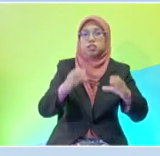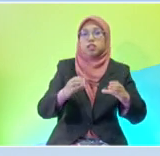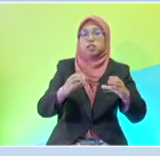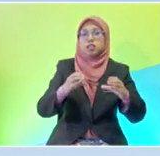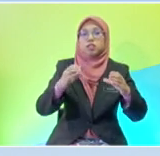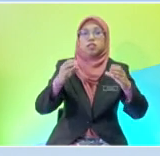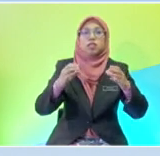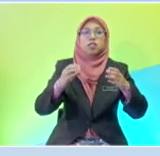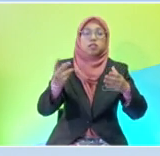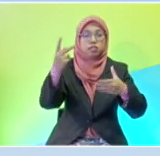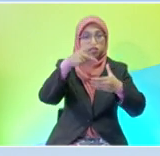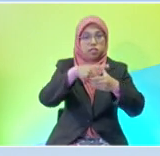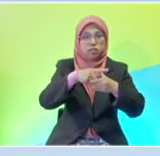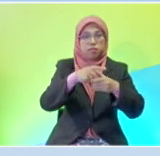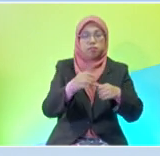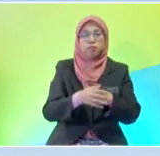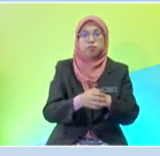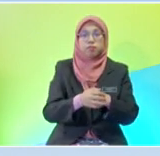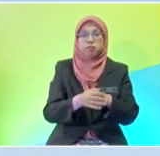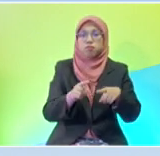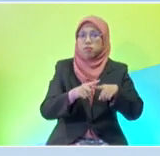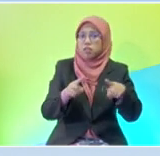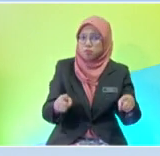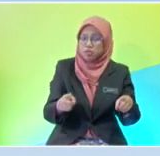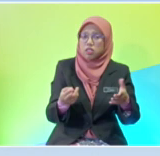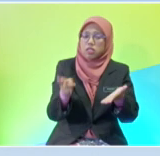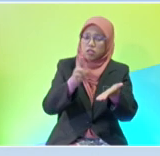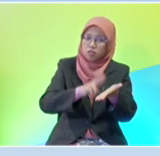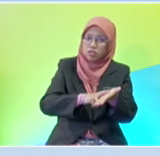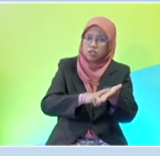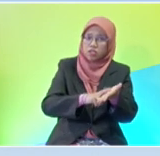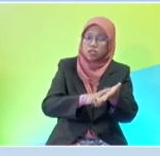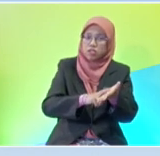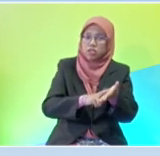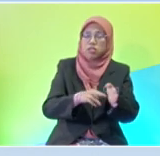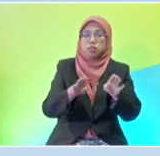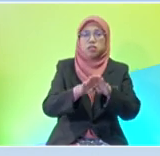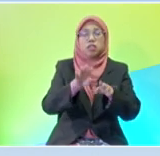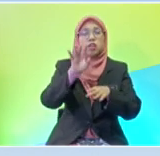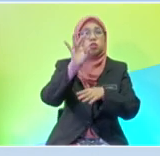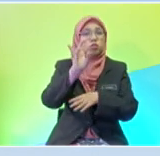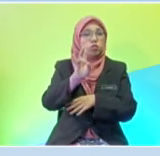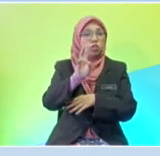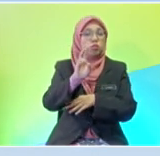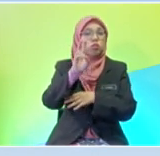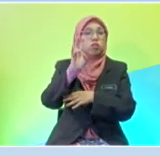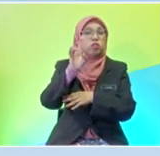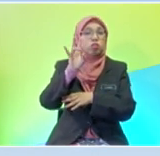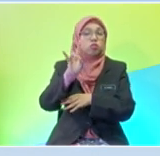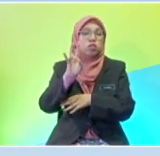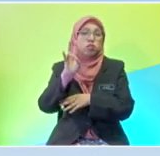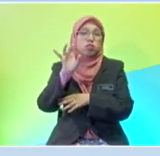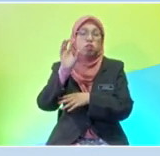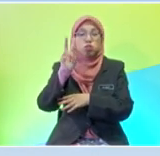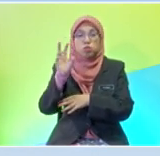Tanjung Putra tetapi telah dilengkokkan sebagai 7720 dalam ke-22